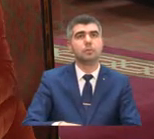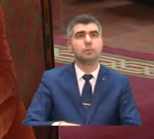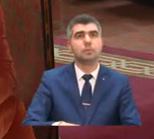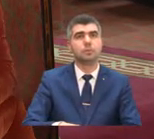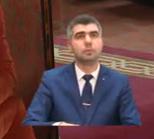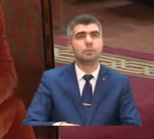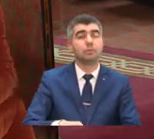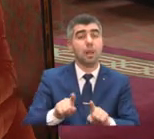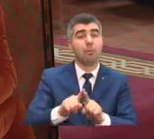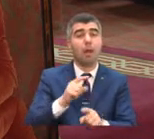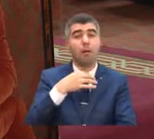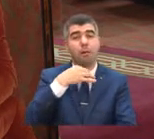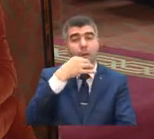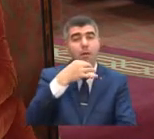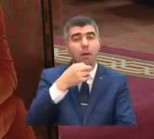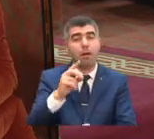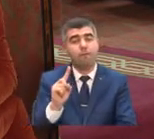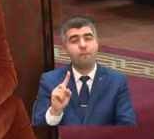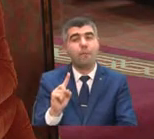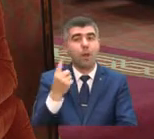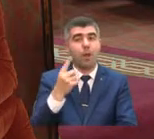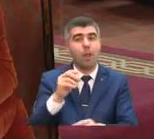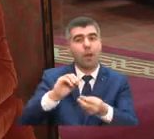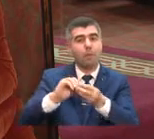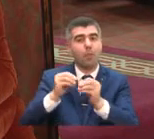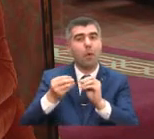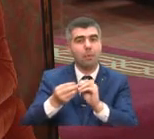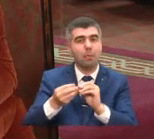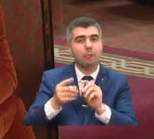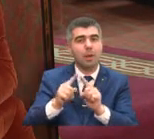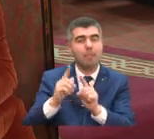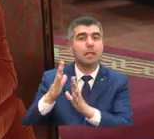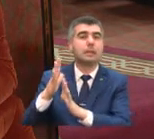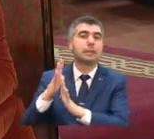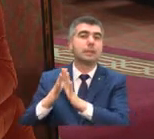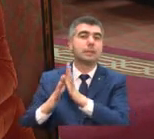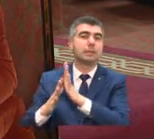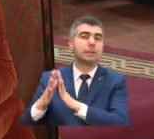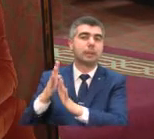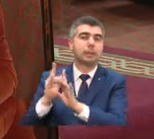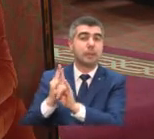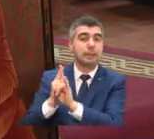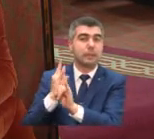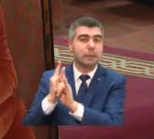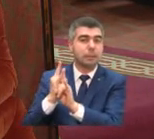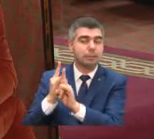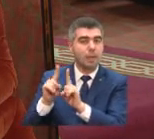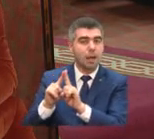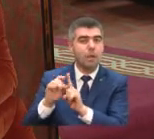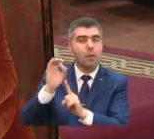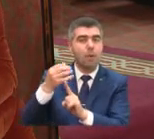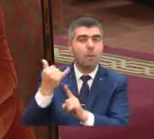كيف قلت في الاول، اشكاليه كبيره اللي كتمتد لسنوات فارطه، لكن بيد في يد يمكننا نقضيو عليها.